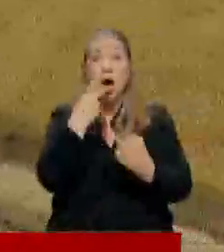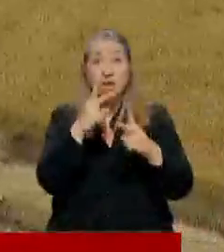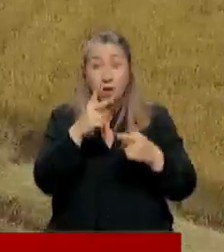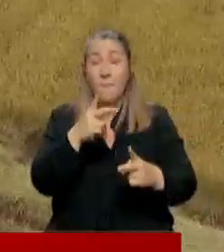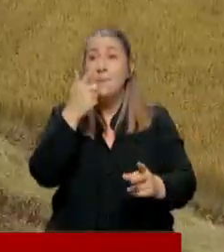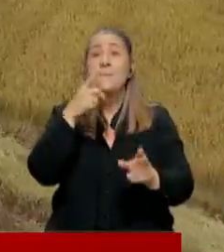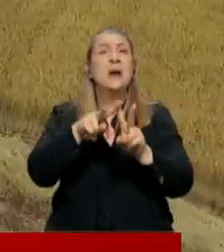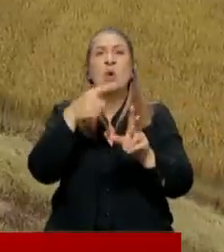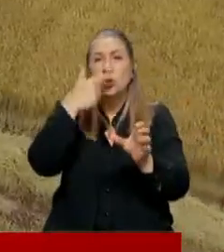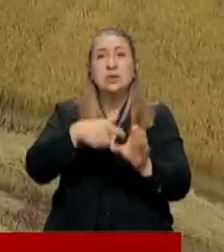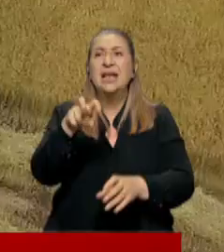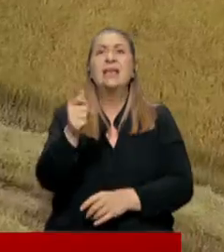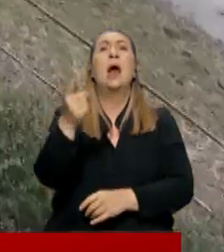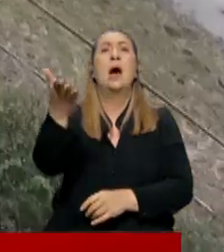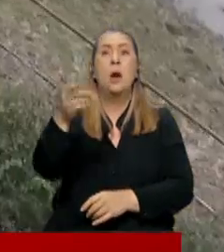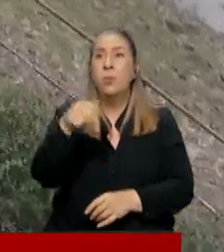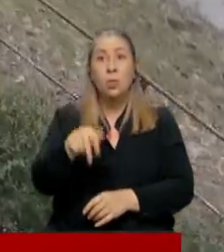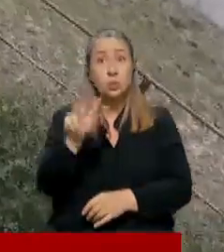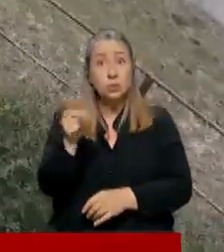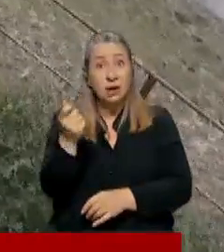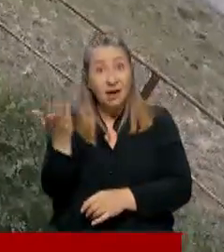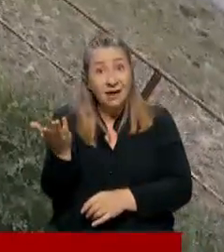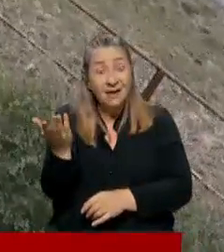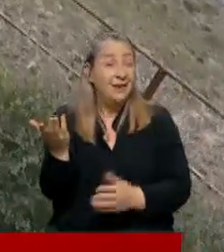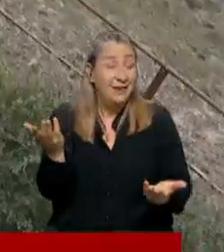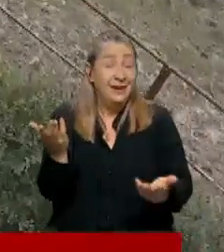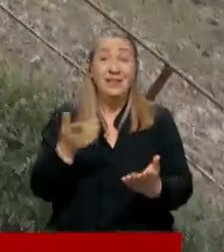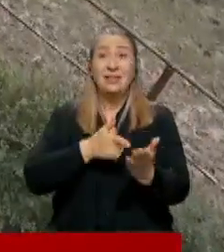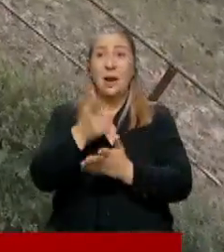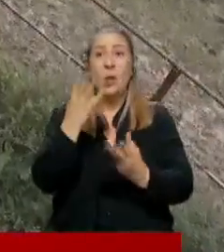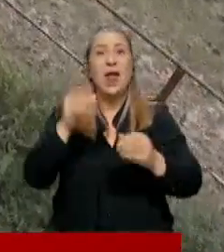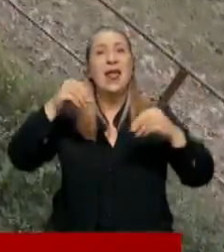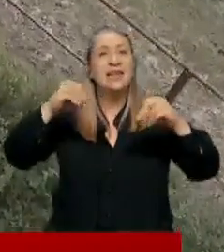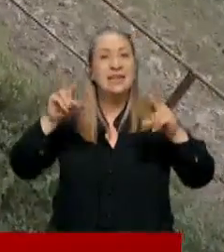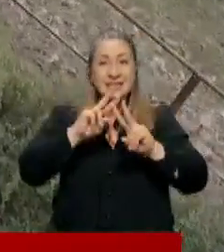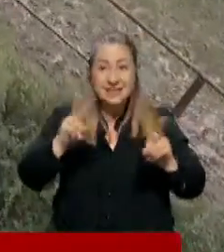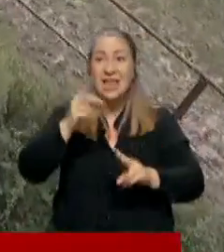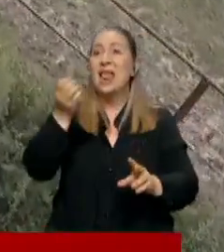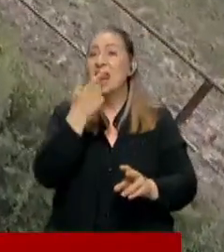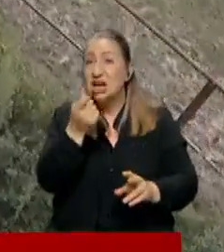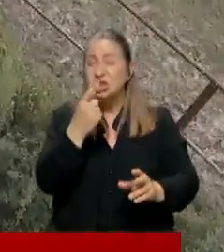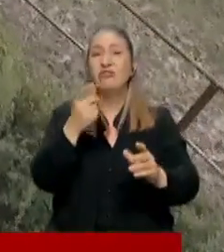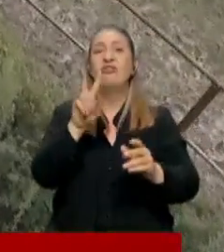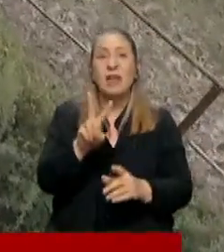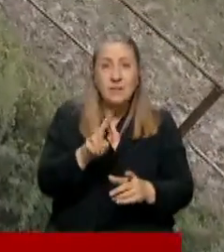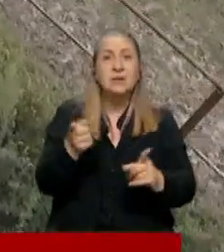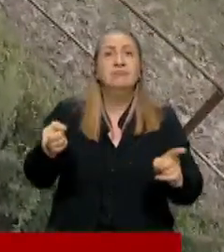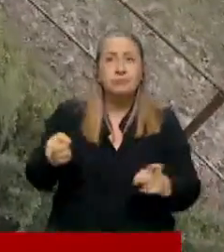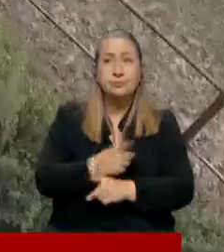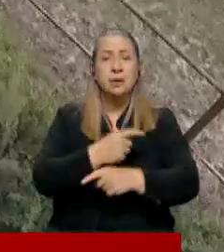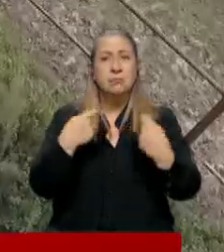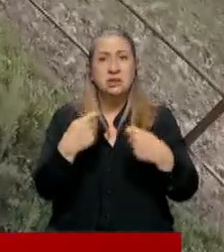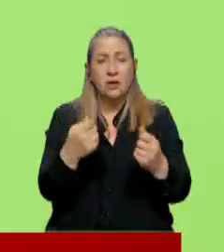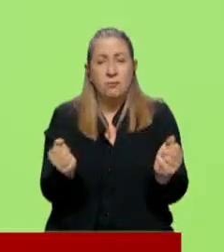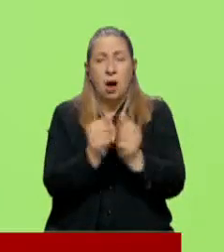açıklandığında mazotun litresi 8 liraydı. Bugün 30 liranın üzerinde. Tarımda kullanılan elektriğe, ilaca, gübreye gelen zamlarla girdi